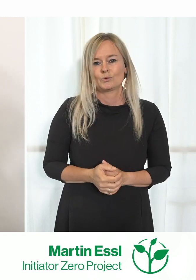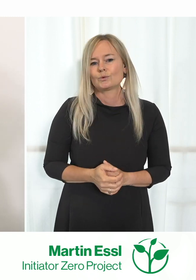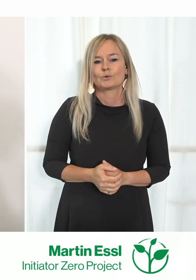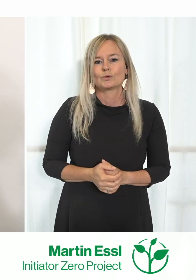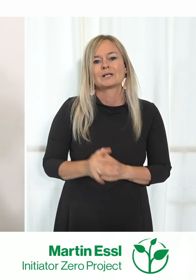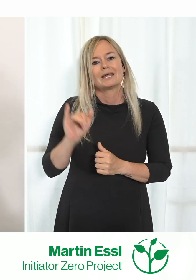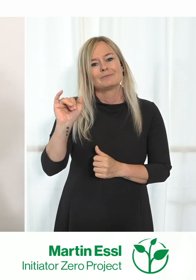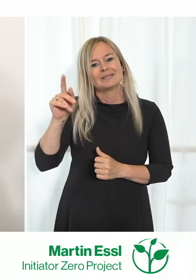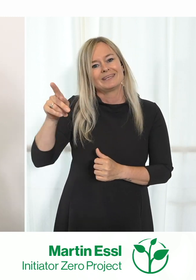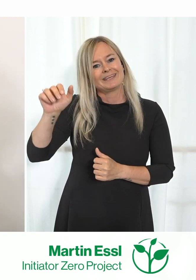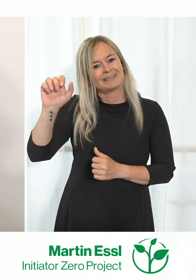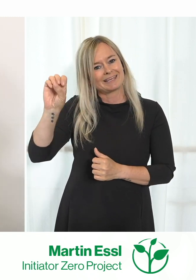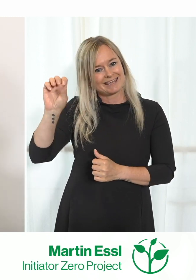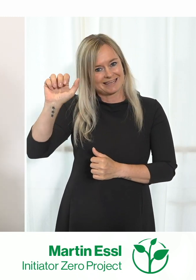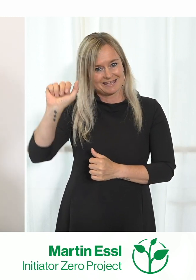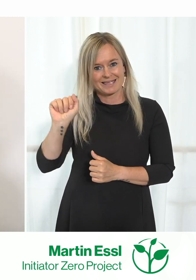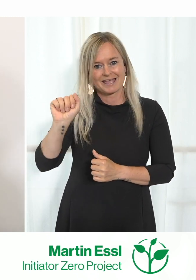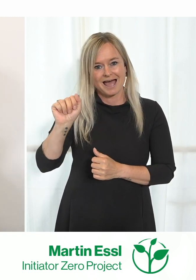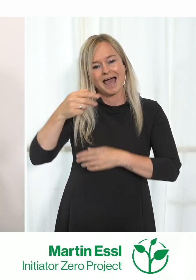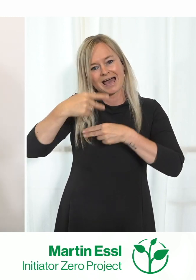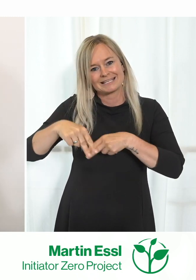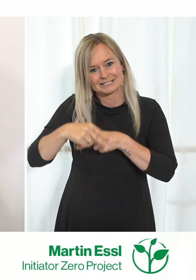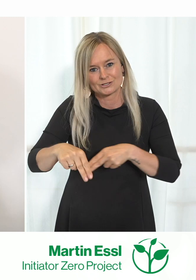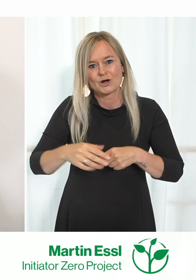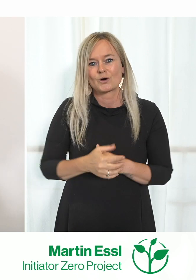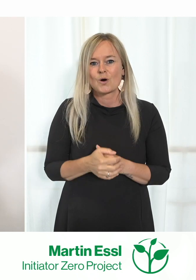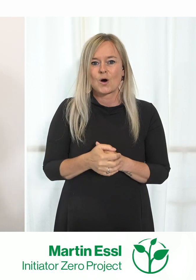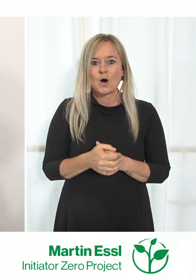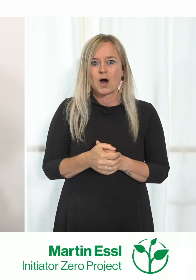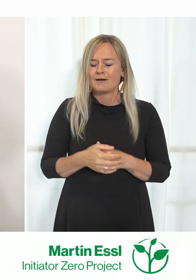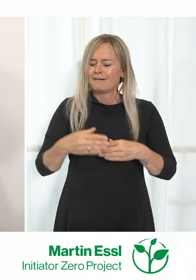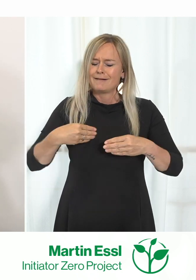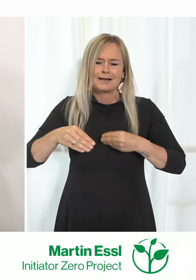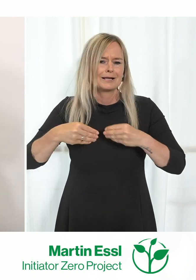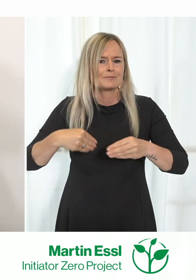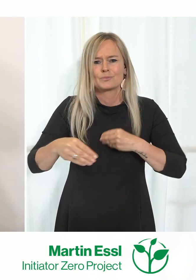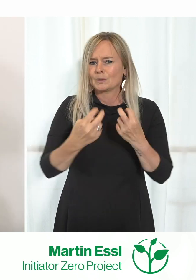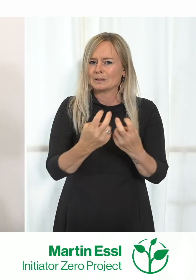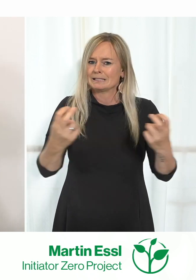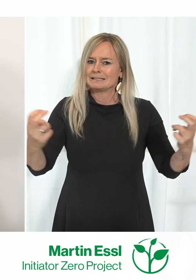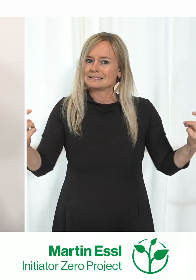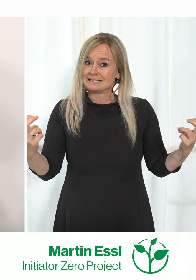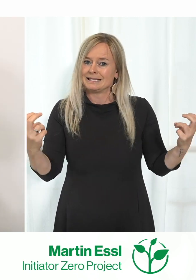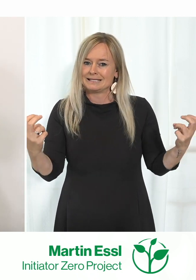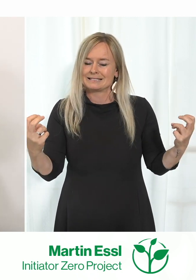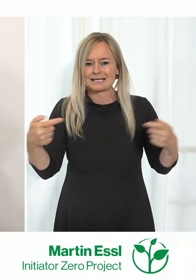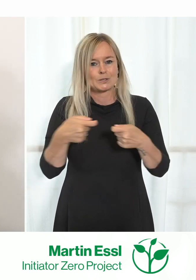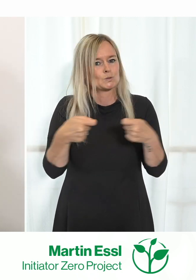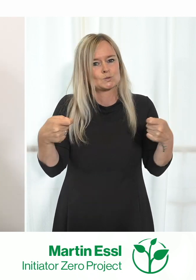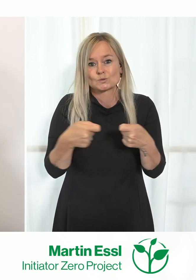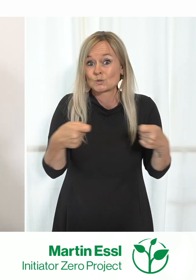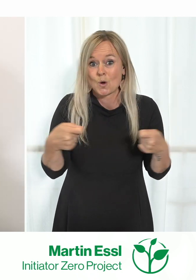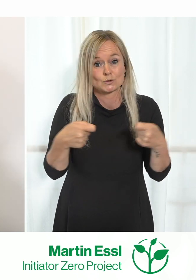im IKEA-Restaurant. Wir sitzen in Fauteuils und es wird so spannend sein, dass ich keine Sorge